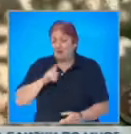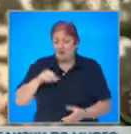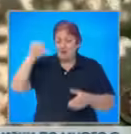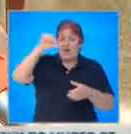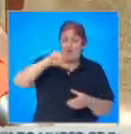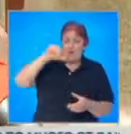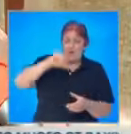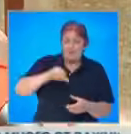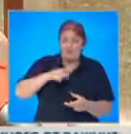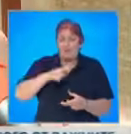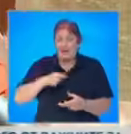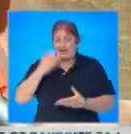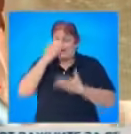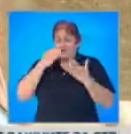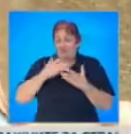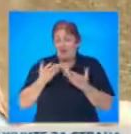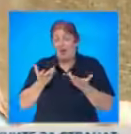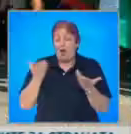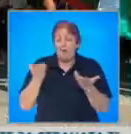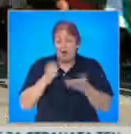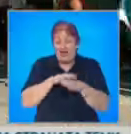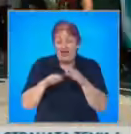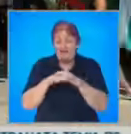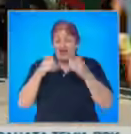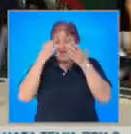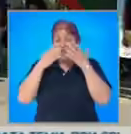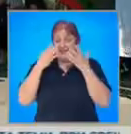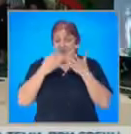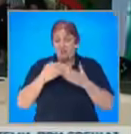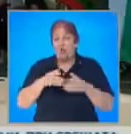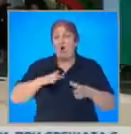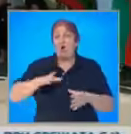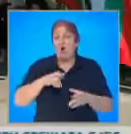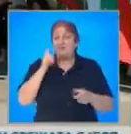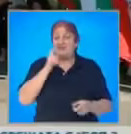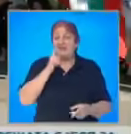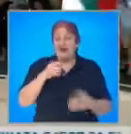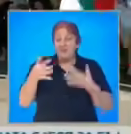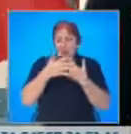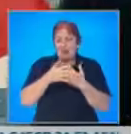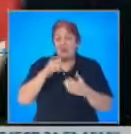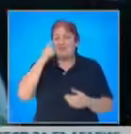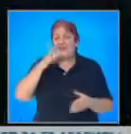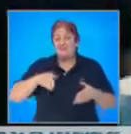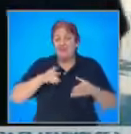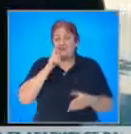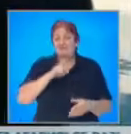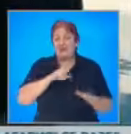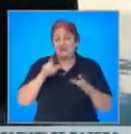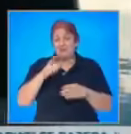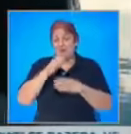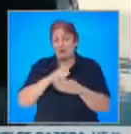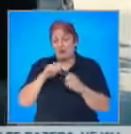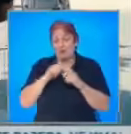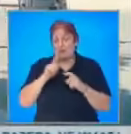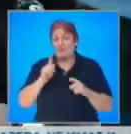да го напълним и да се измием, балим ръцете и лицето. Хората в Червен се заканиха да блокират главния път всяка седмица, докато